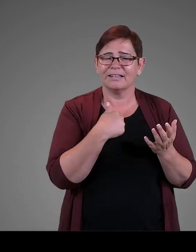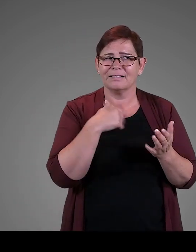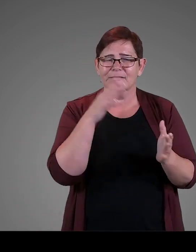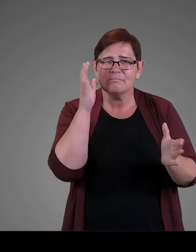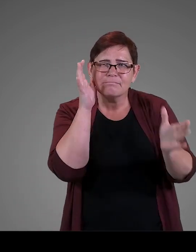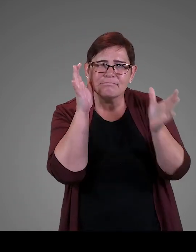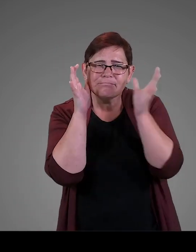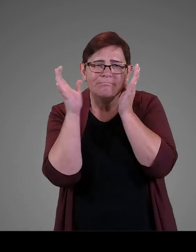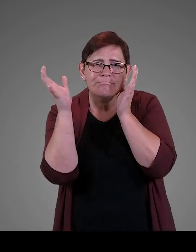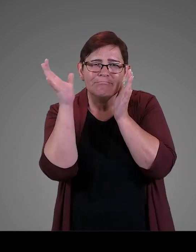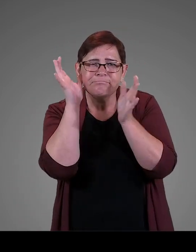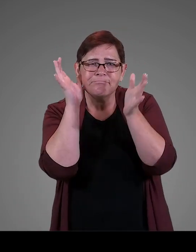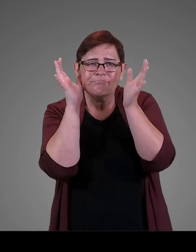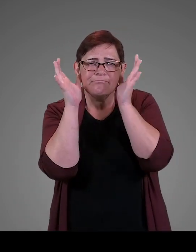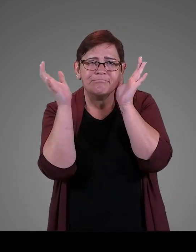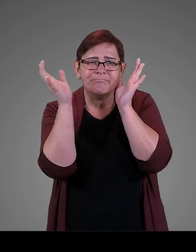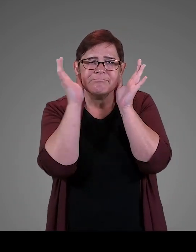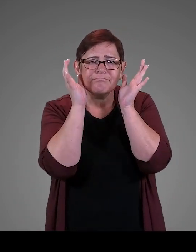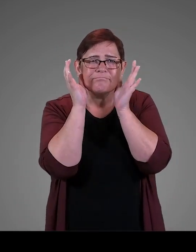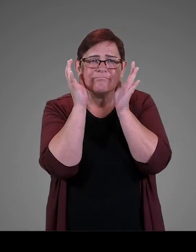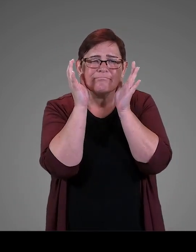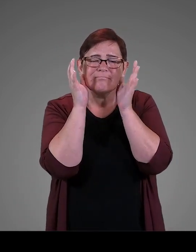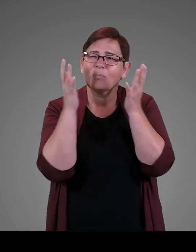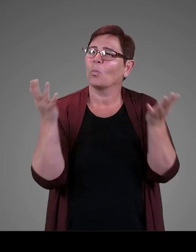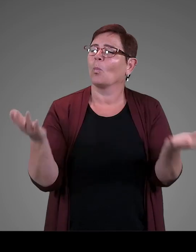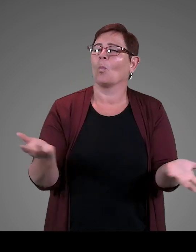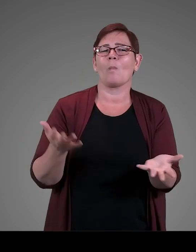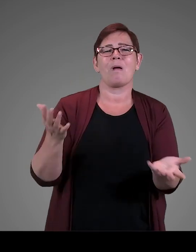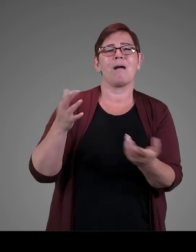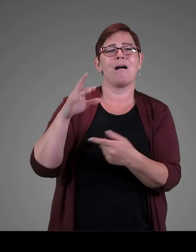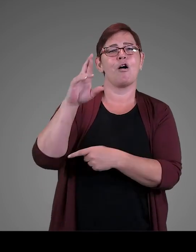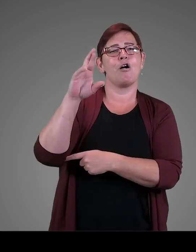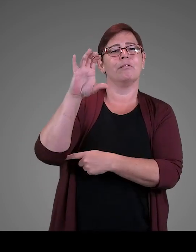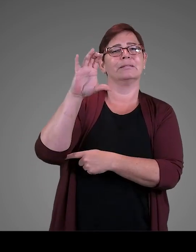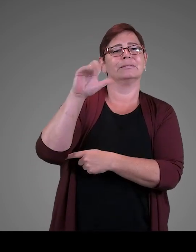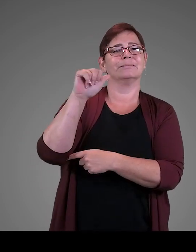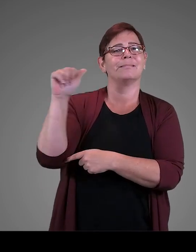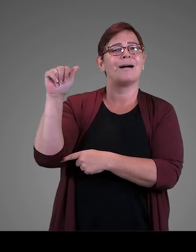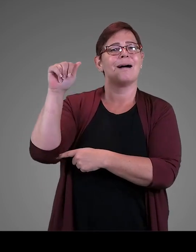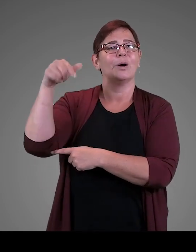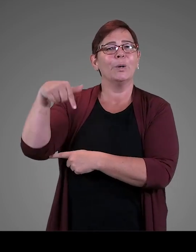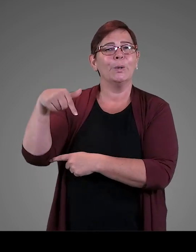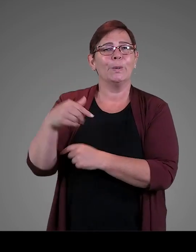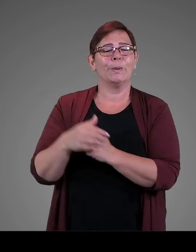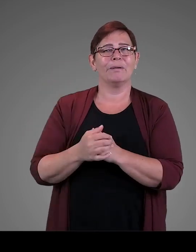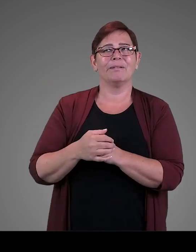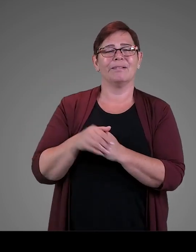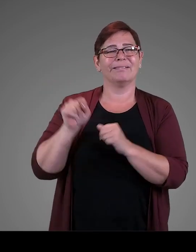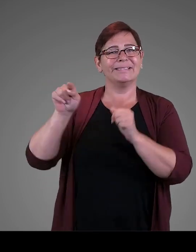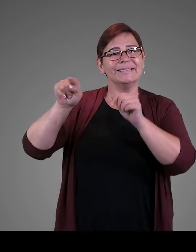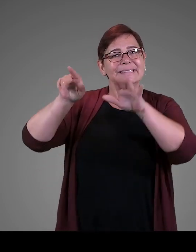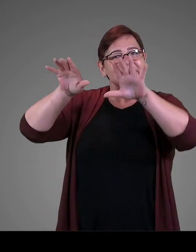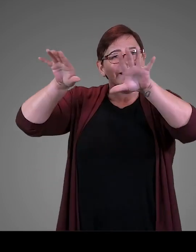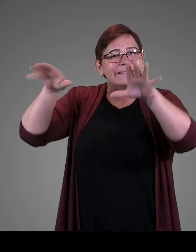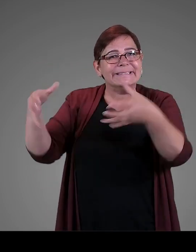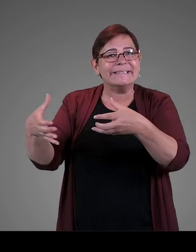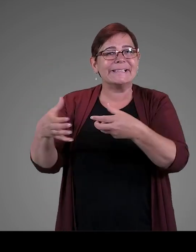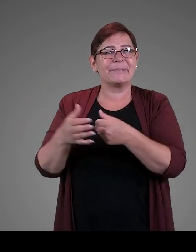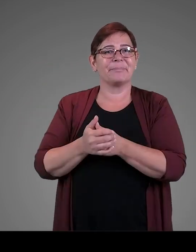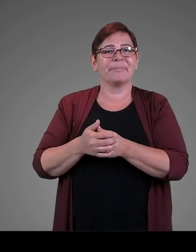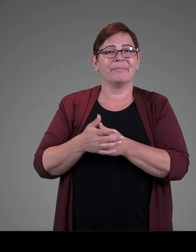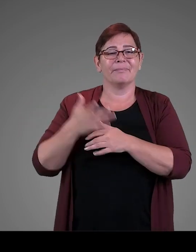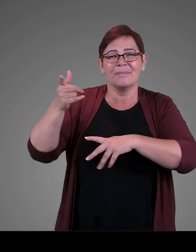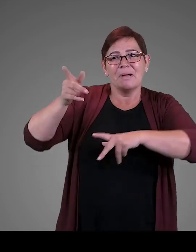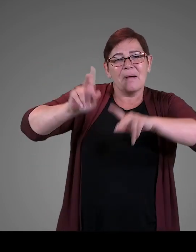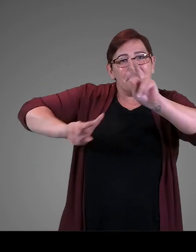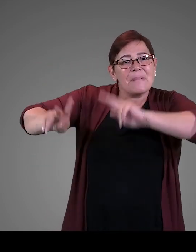Le RCAQ, c'est quoi le RCAQ? C'est pas Catherine Bodmer, c'est l'équipe, mais c'est surtout,